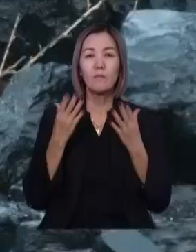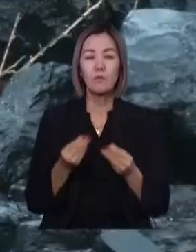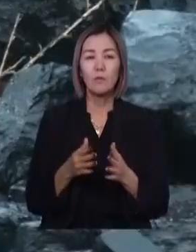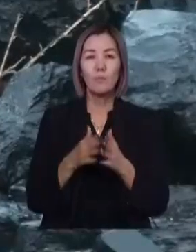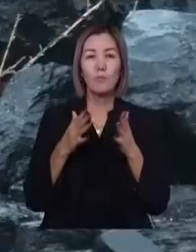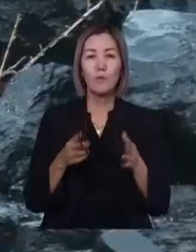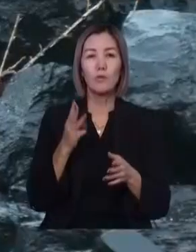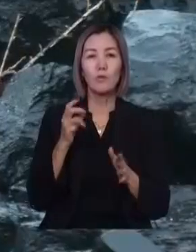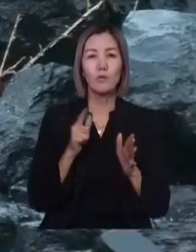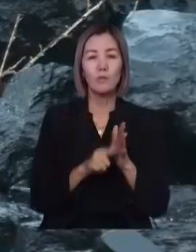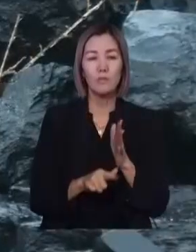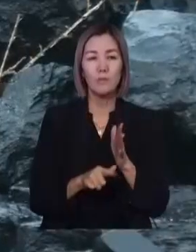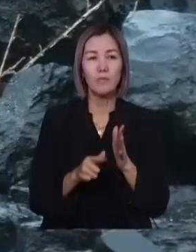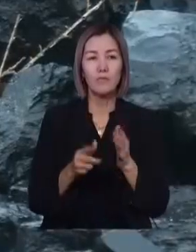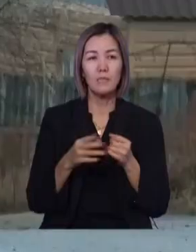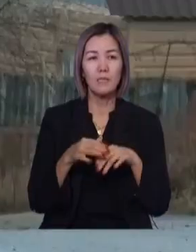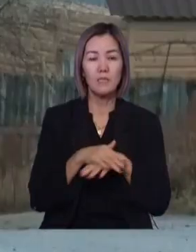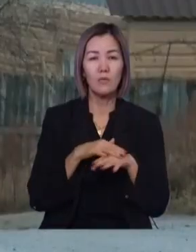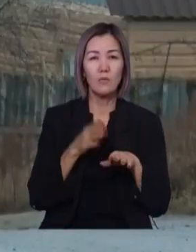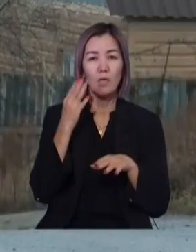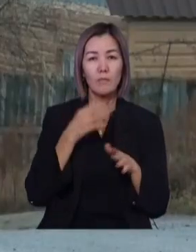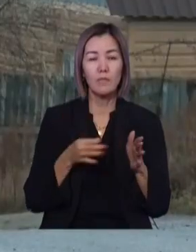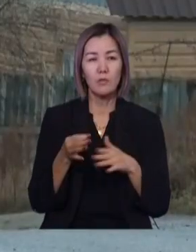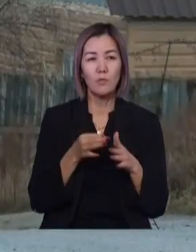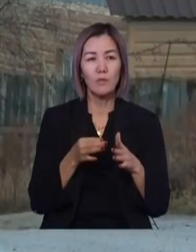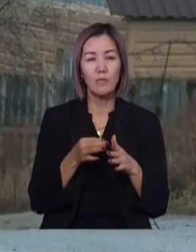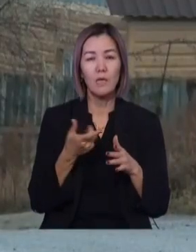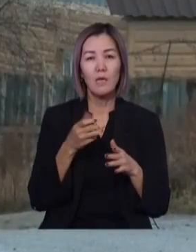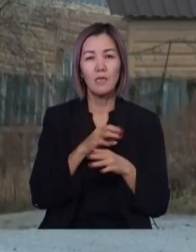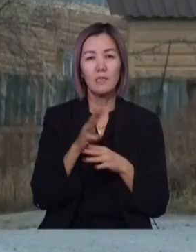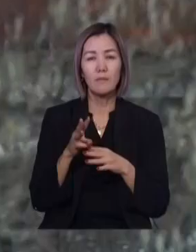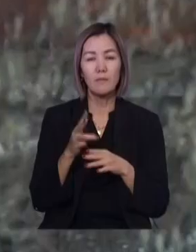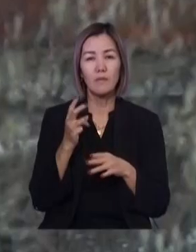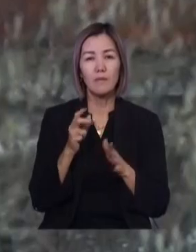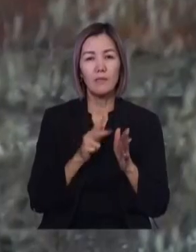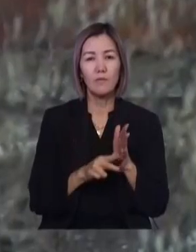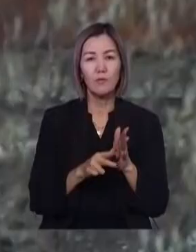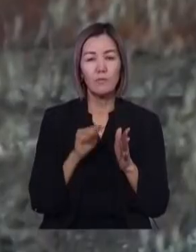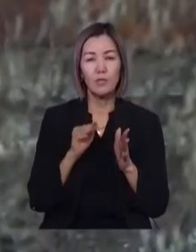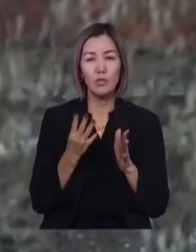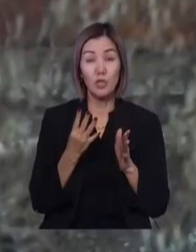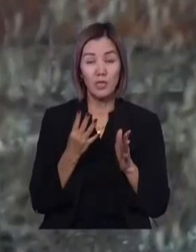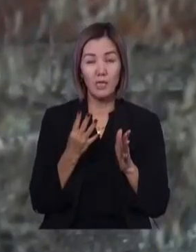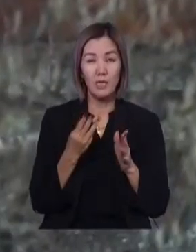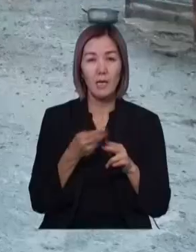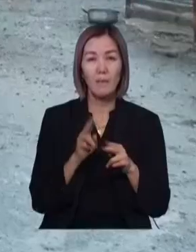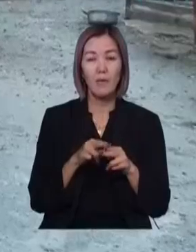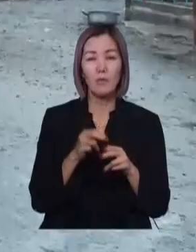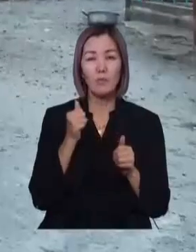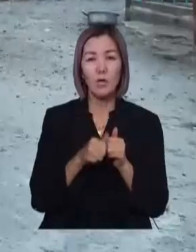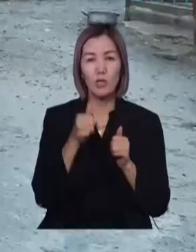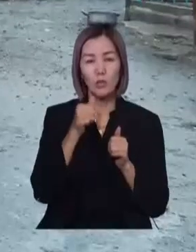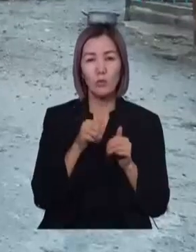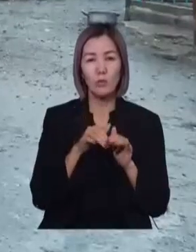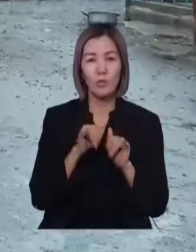чем 370 населенных пунктов Алматинской области газифицировано 284. Поэтому из года в год